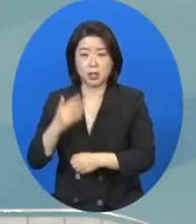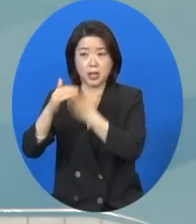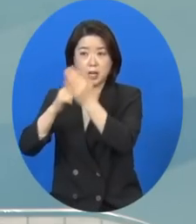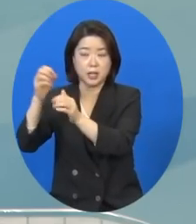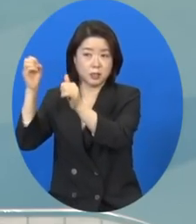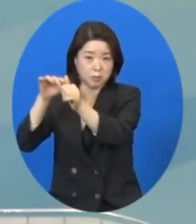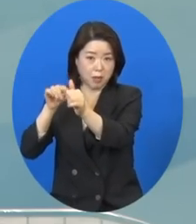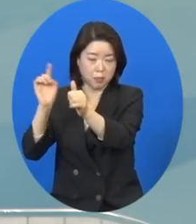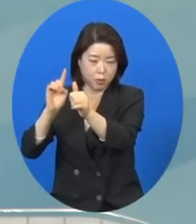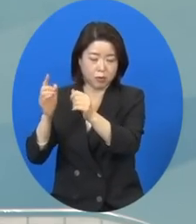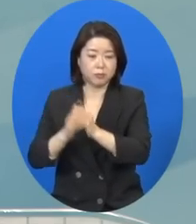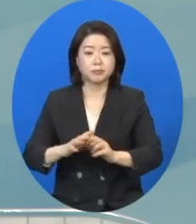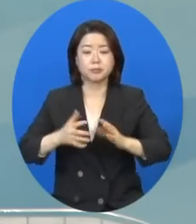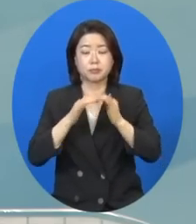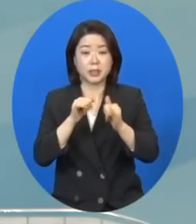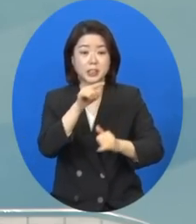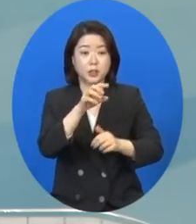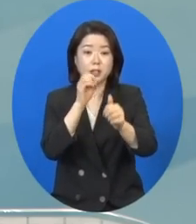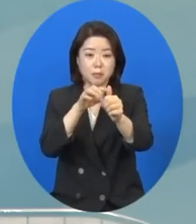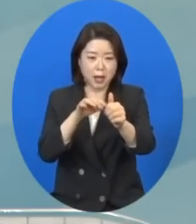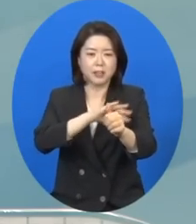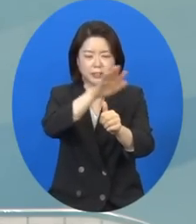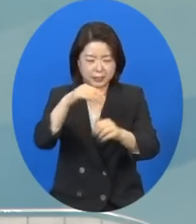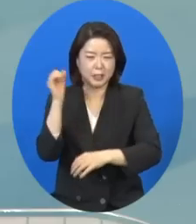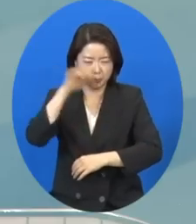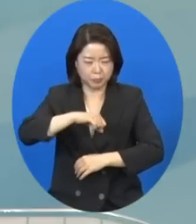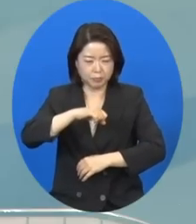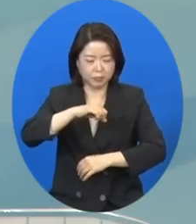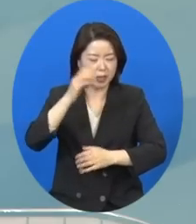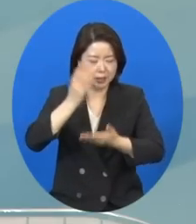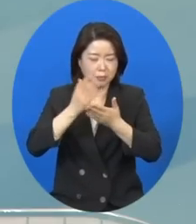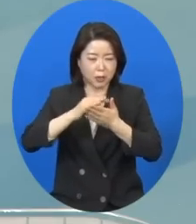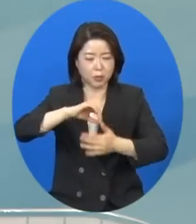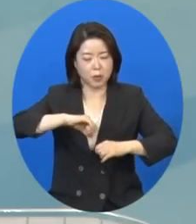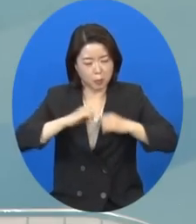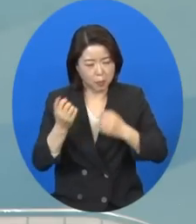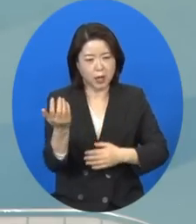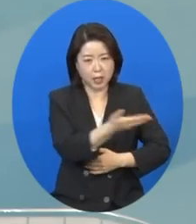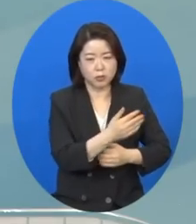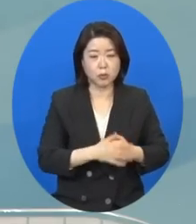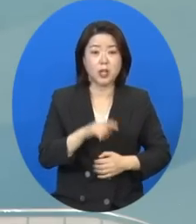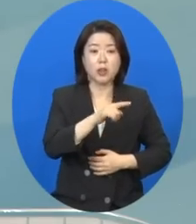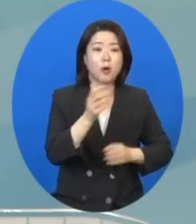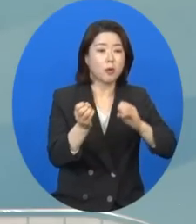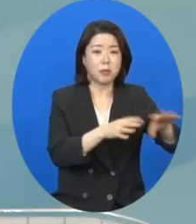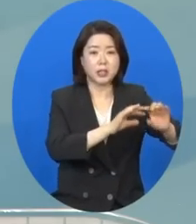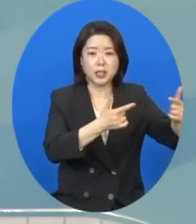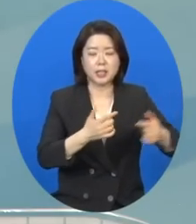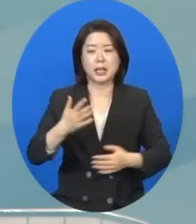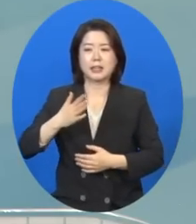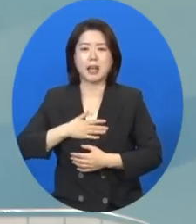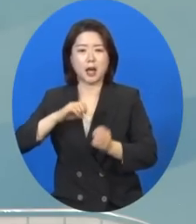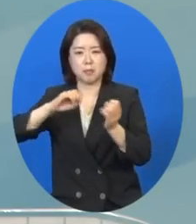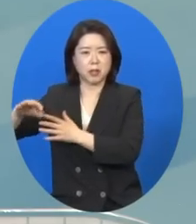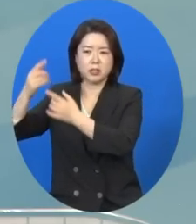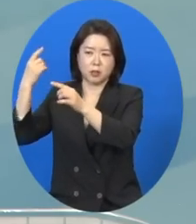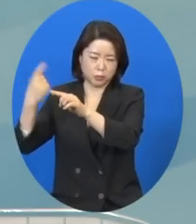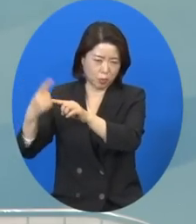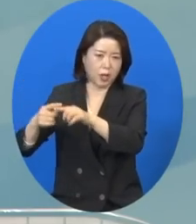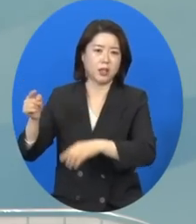거예요 백성이 너에게 한 말을 다 들어주어라 그들이 너를 버린 것이 아니라 나를 버린거다